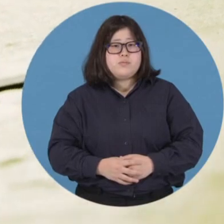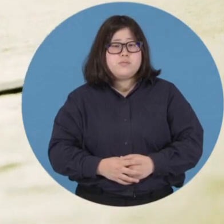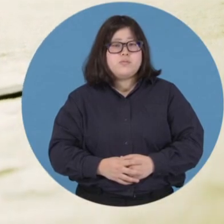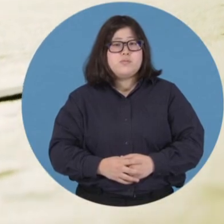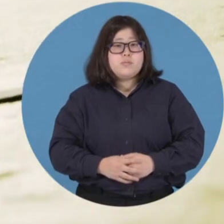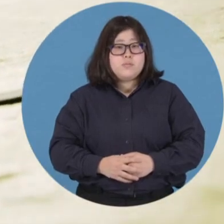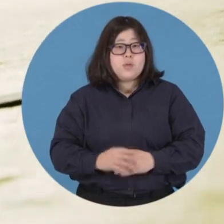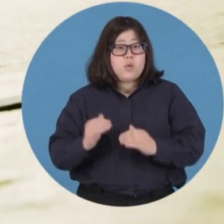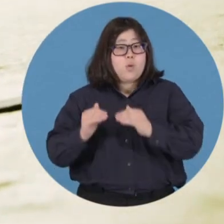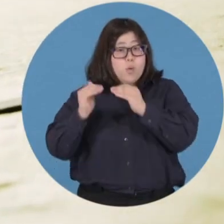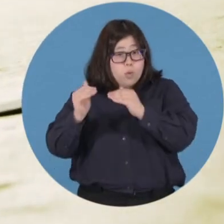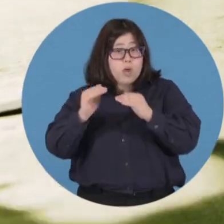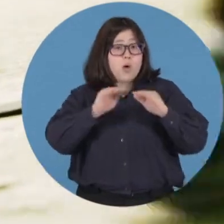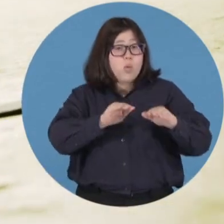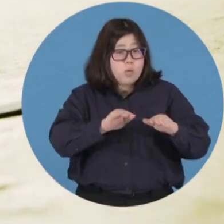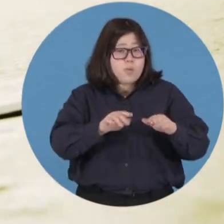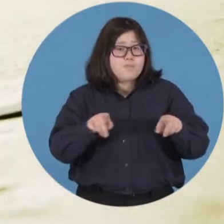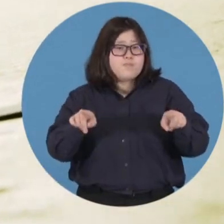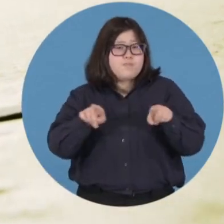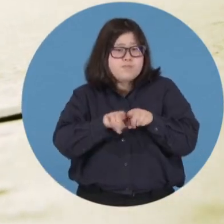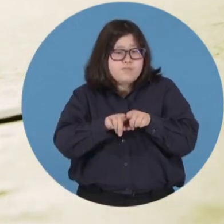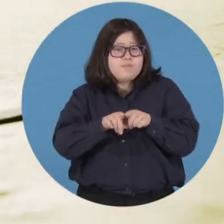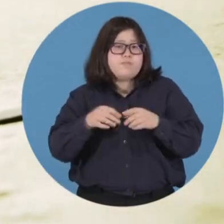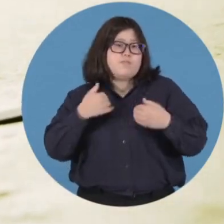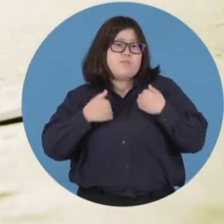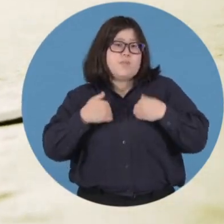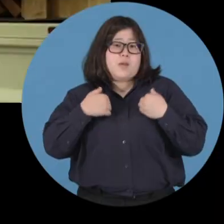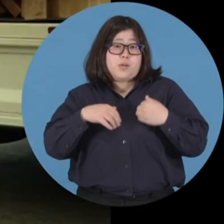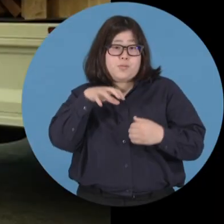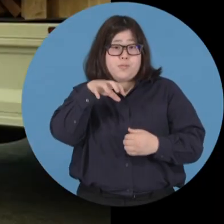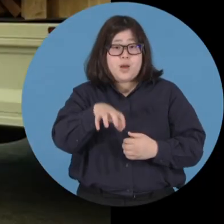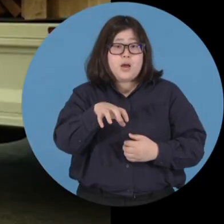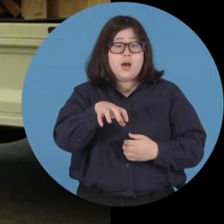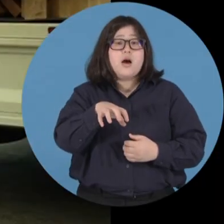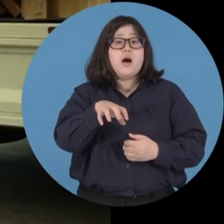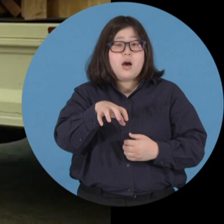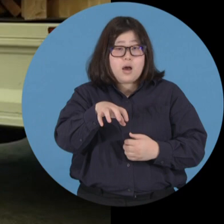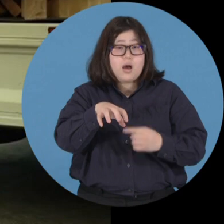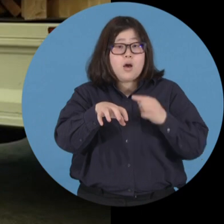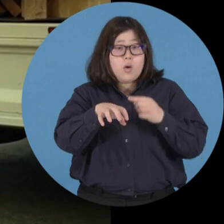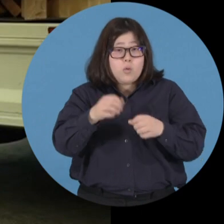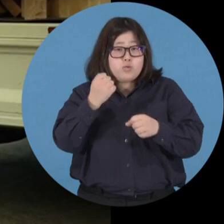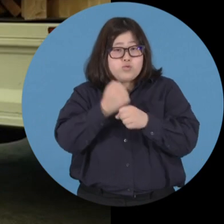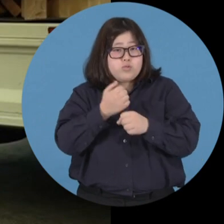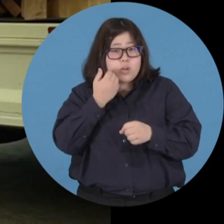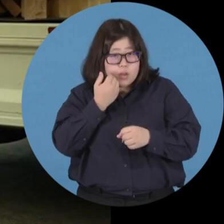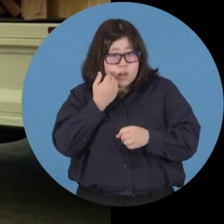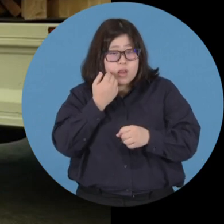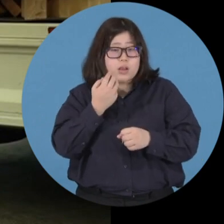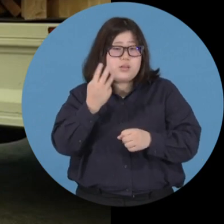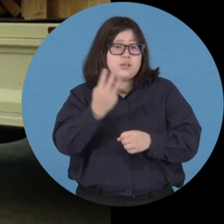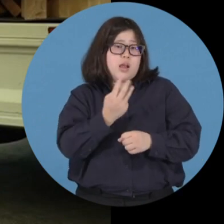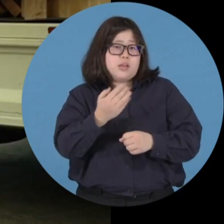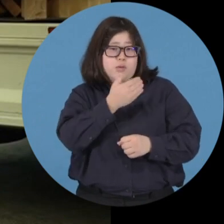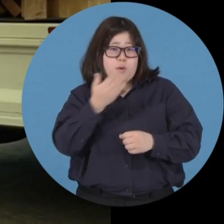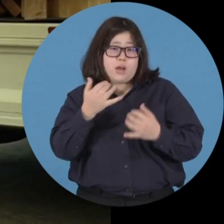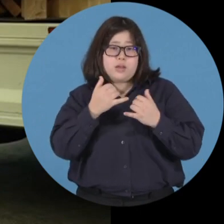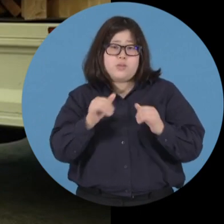お。大人も子供も一緒に心の底から楽しめる場所。それを作ったのは3人の若者た